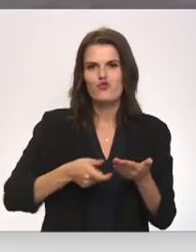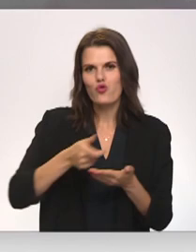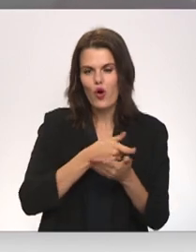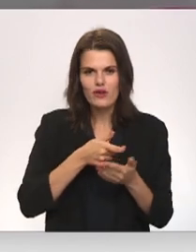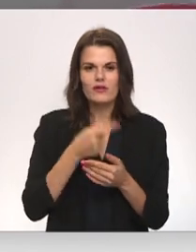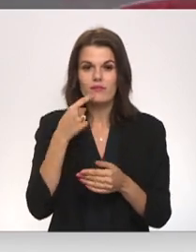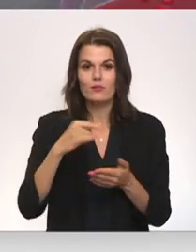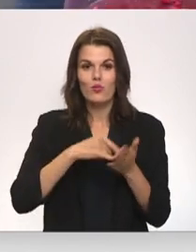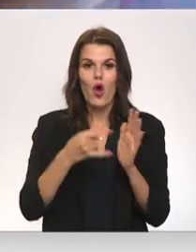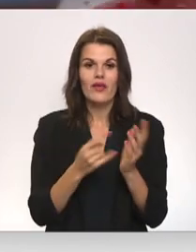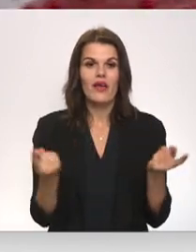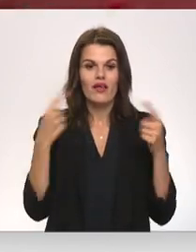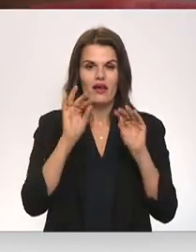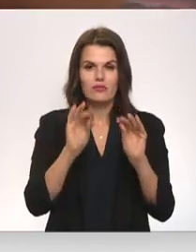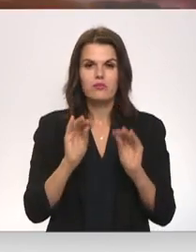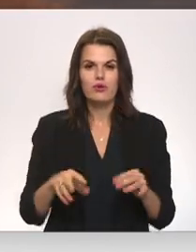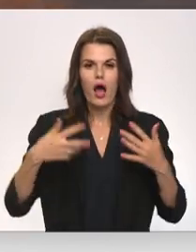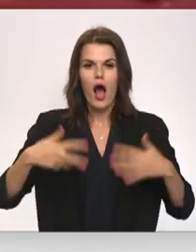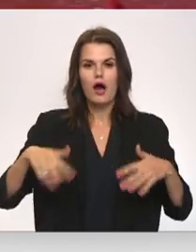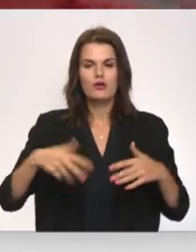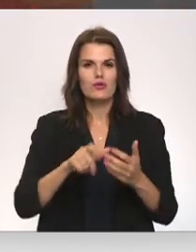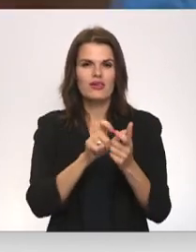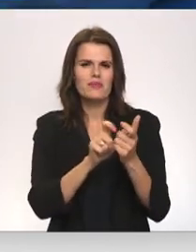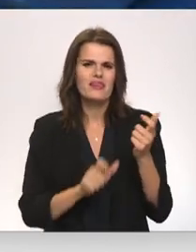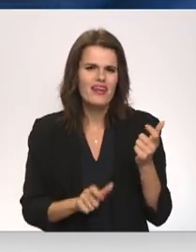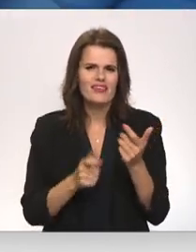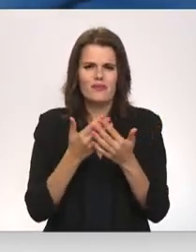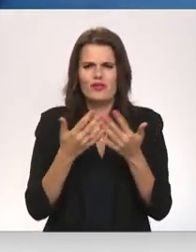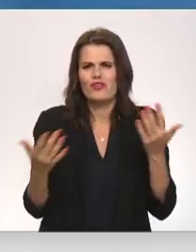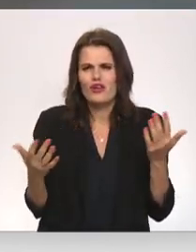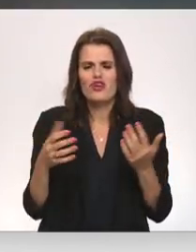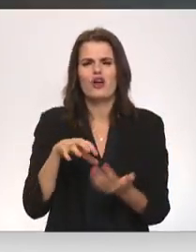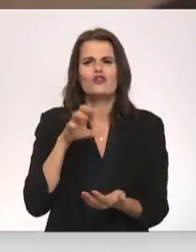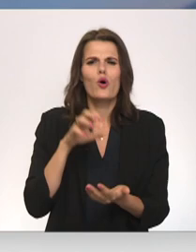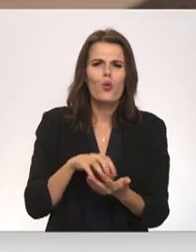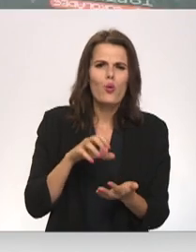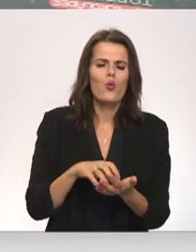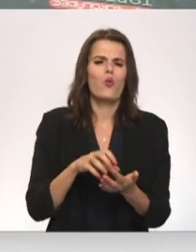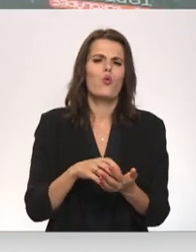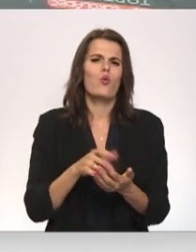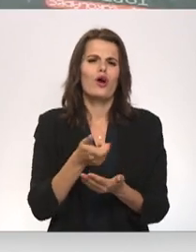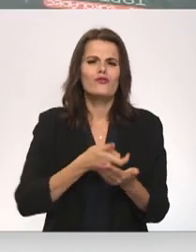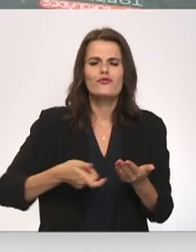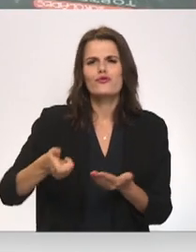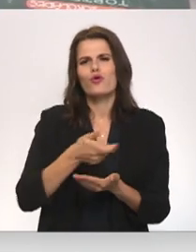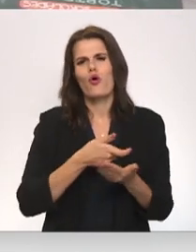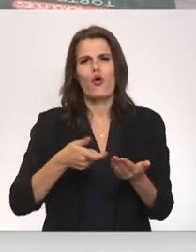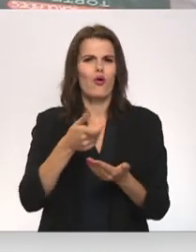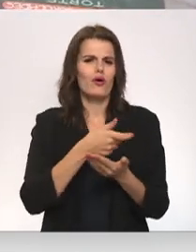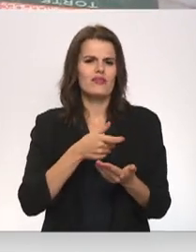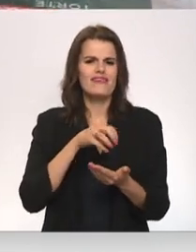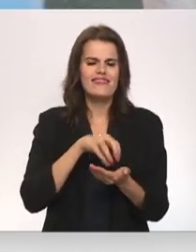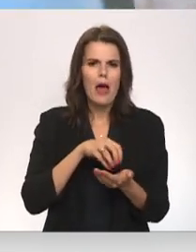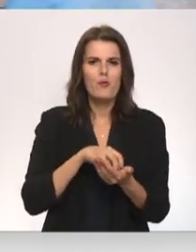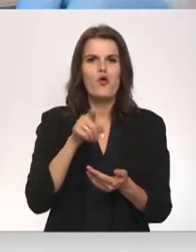laikā izstrādāts ap 80 recepšu tortēm, kēksiem, cepumiem, gan klasiskas, gan vegānas. Vegānās ir pirmās, kas nonākušas